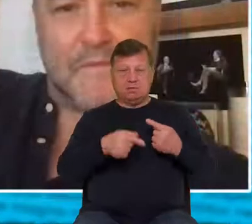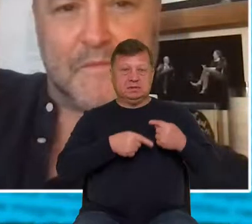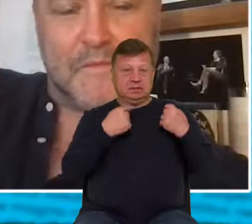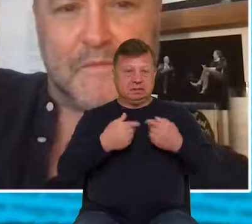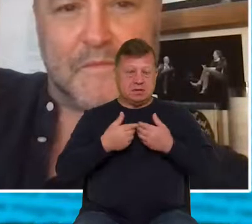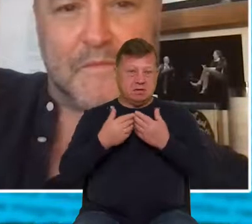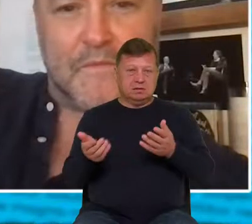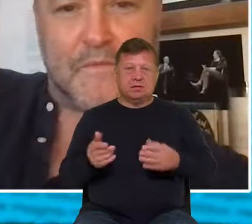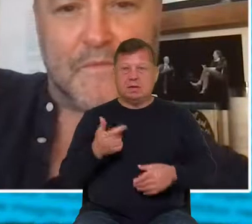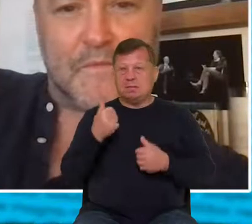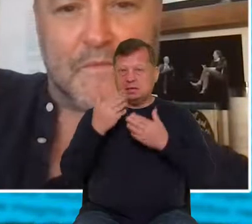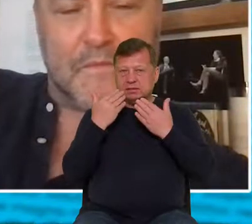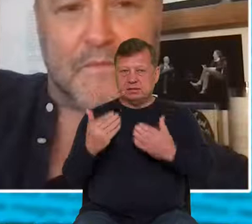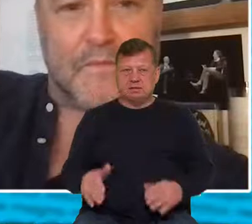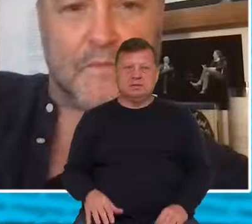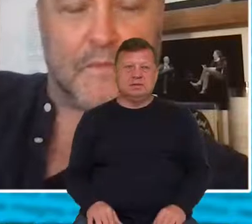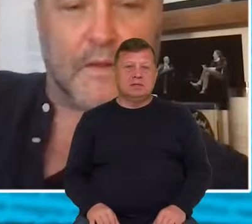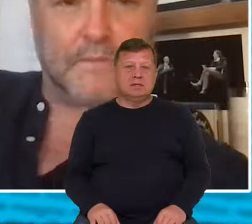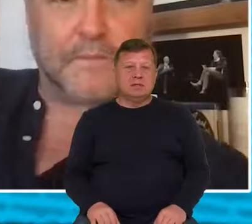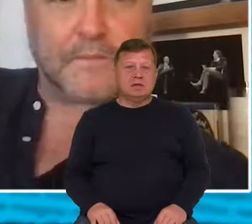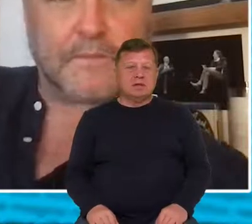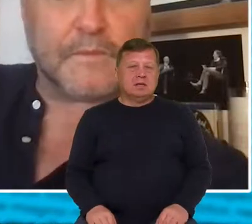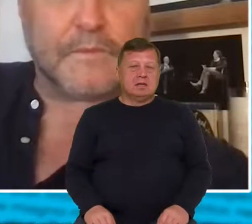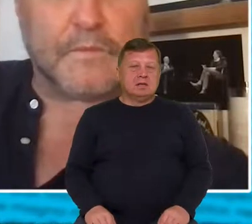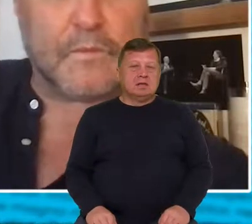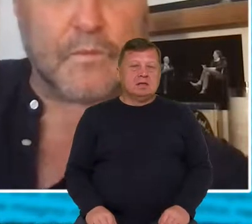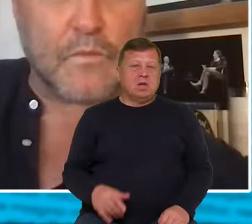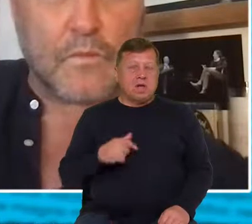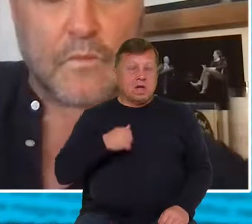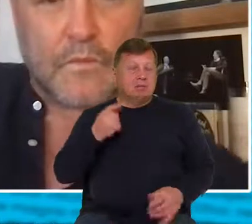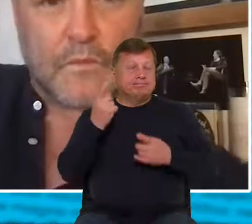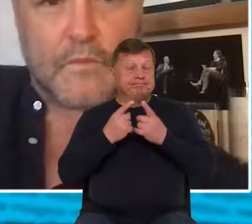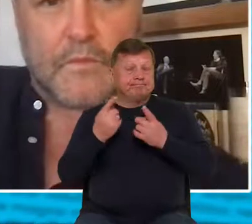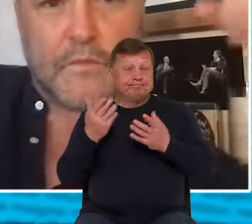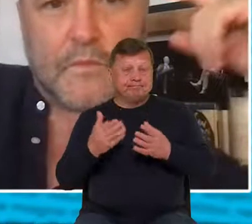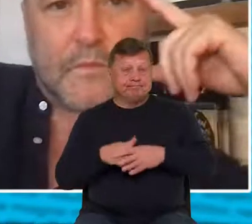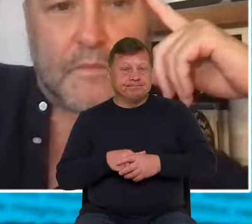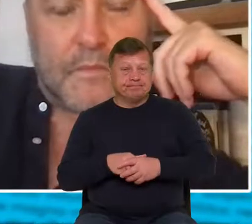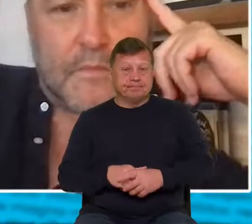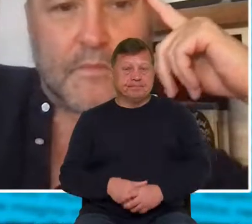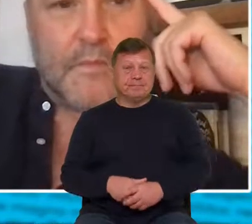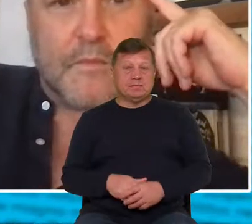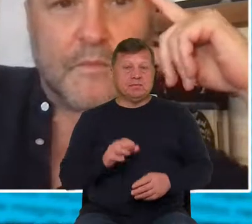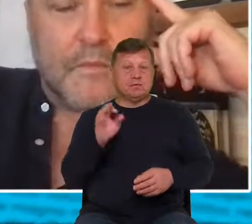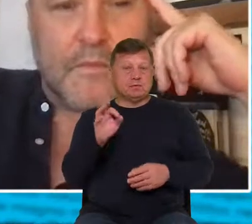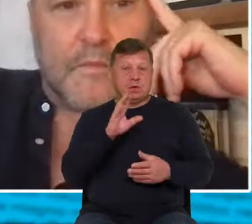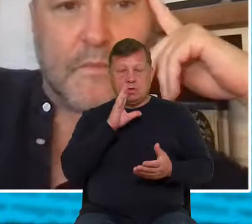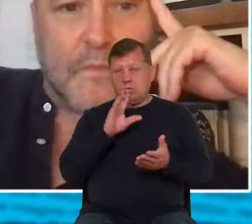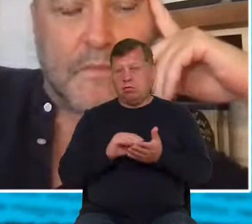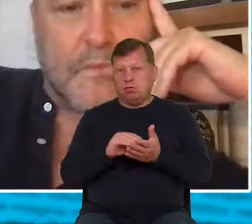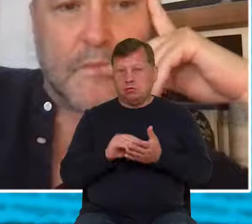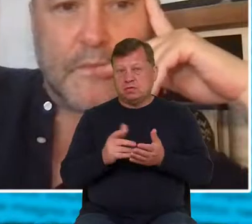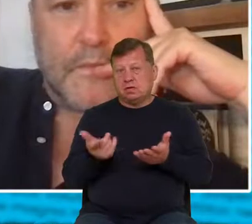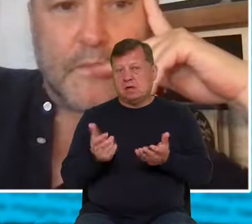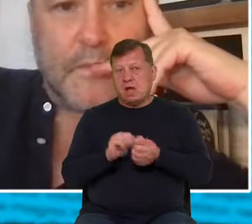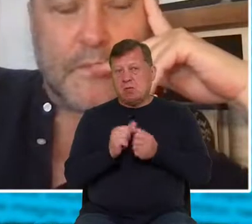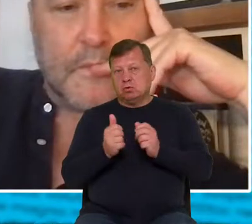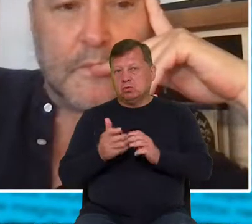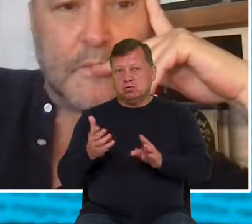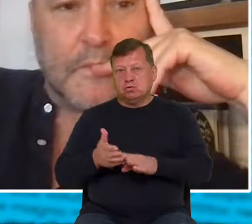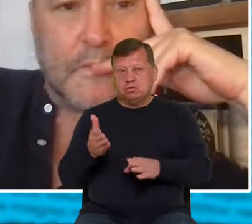Bardzo serdecznie dziękuję za tą odpowiedź. Zastanawiam się w takim razie, czy to właśnie to doświadczenie, czy może coś wcześniejszego